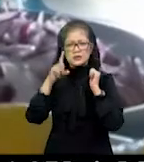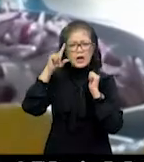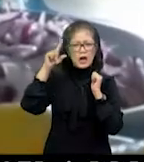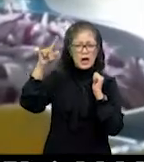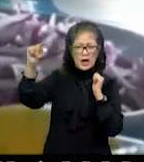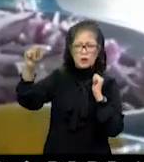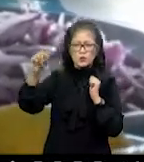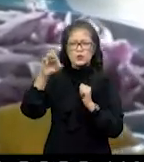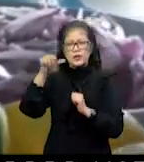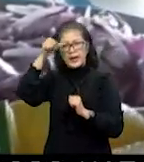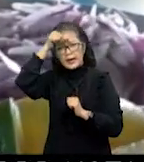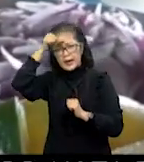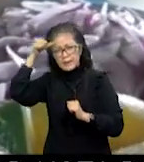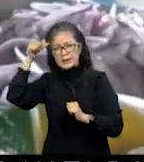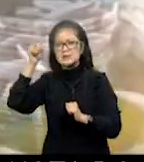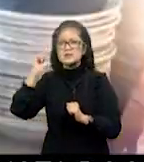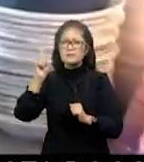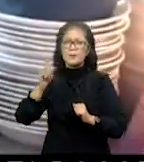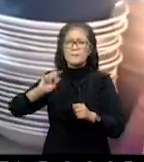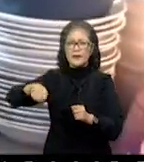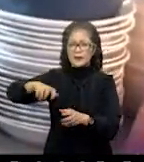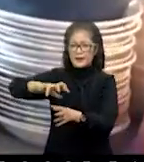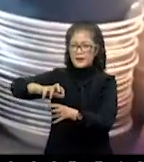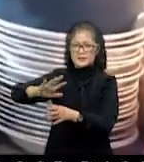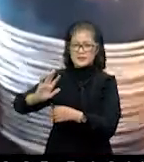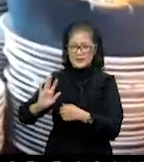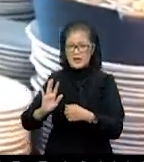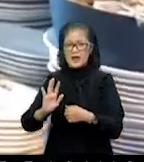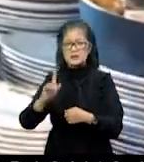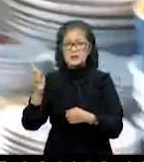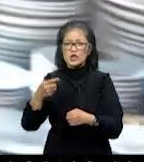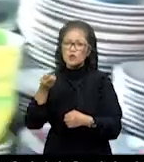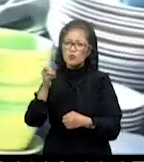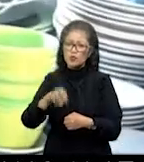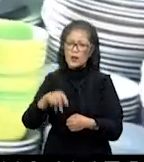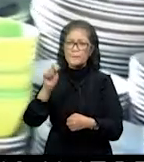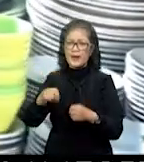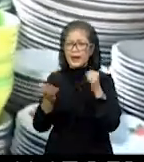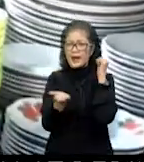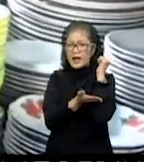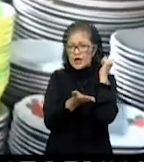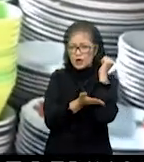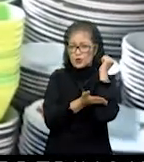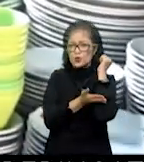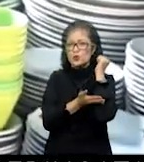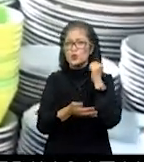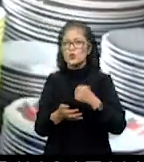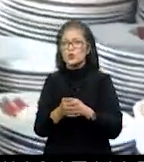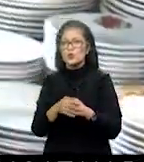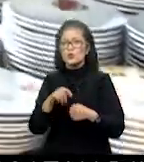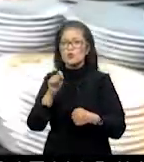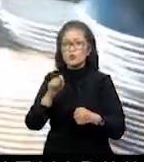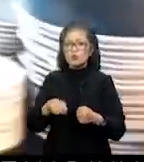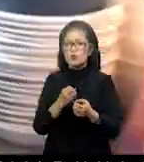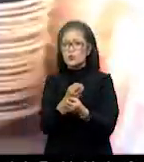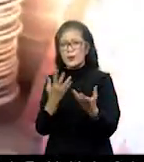dibanding memasak menggunakan gas LPG. Ya, lebih murah kayu bakar. Kayu bakar kita perlu berapa banyak itu kalau setiap